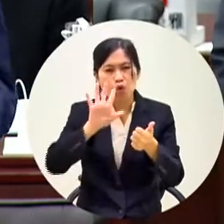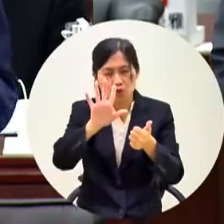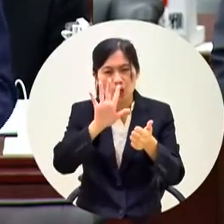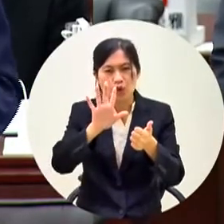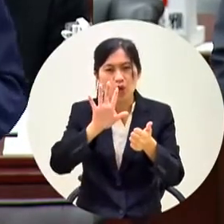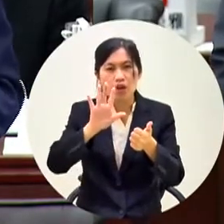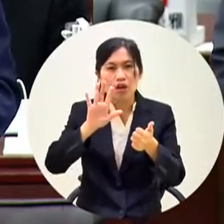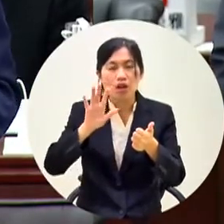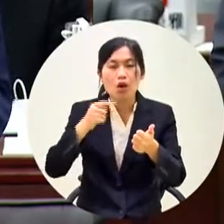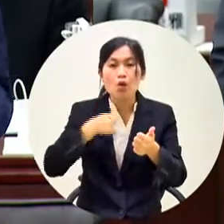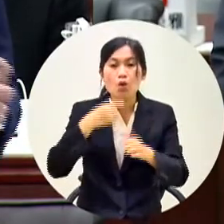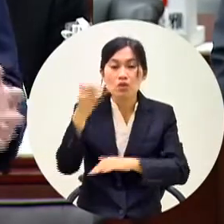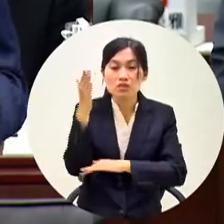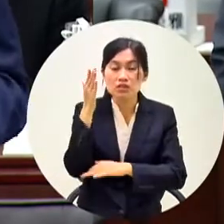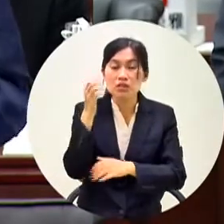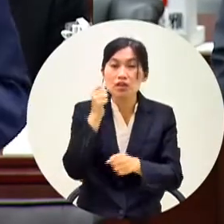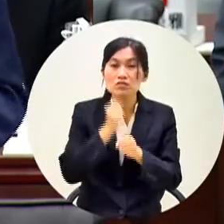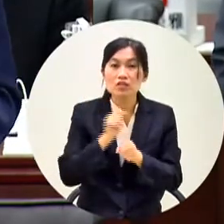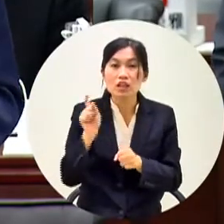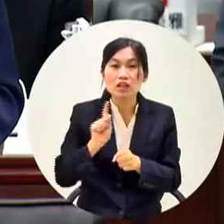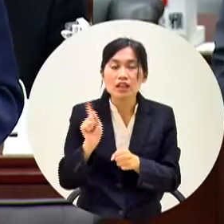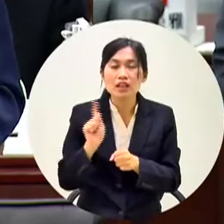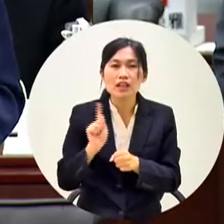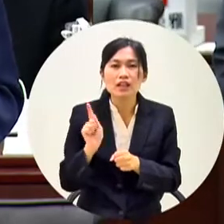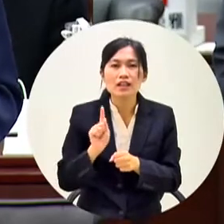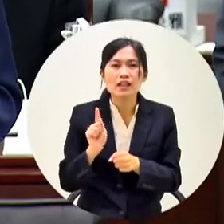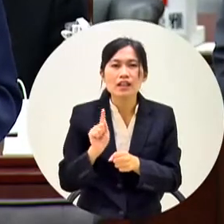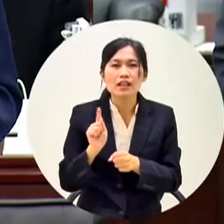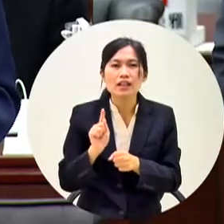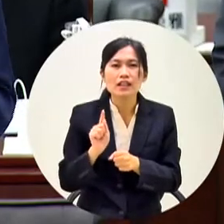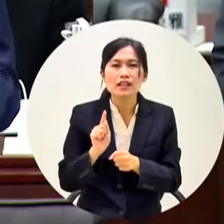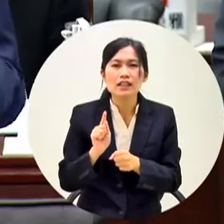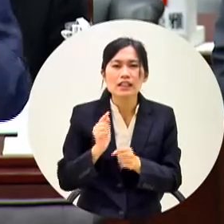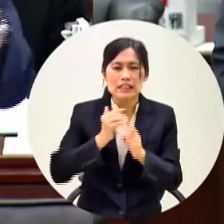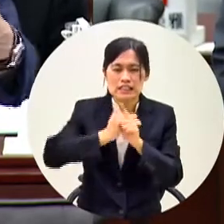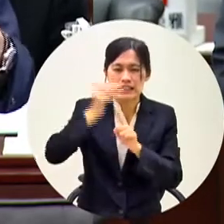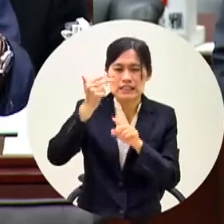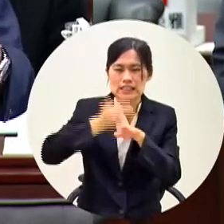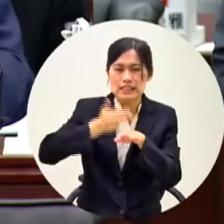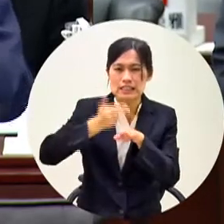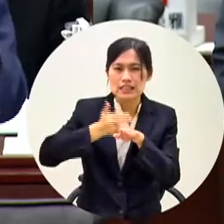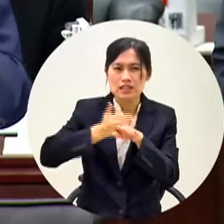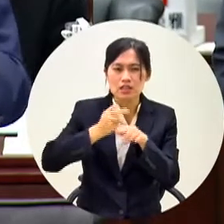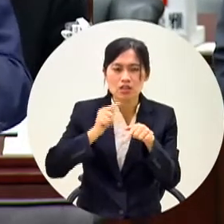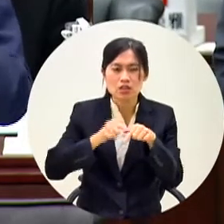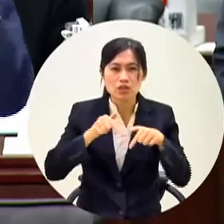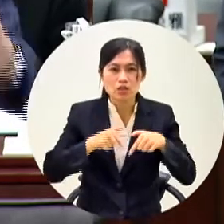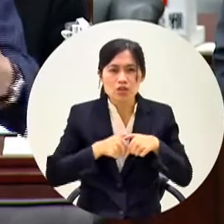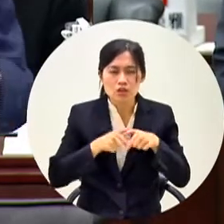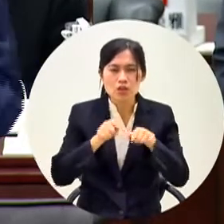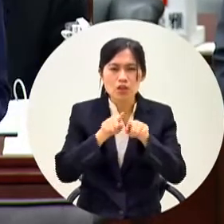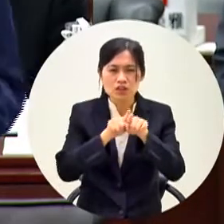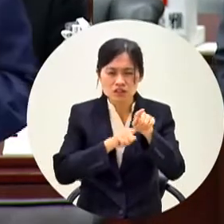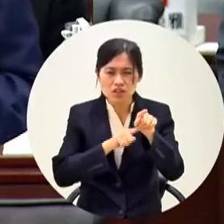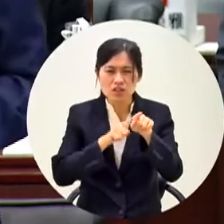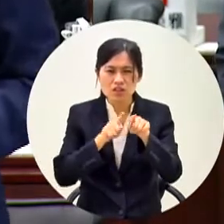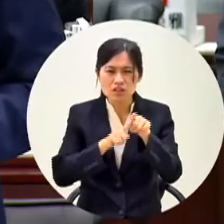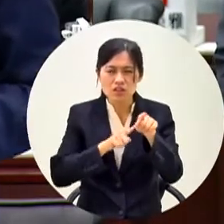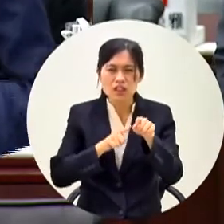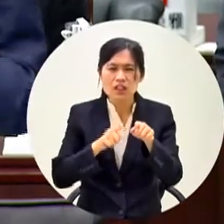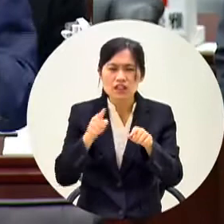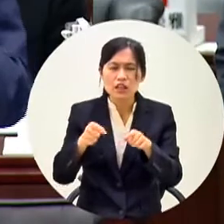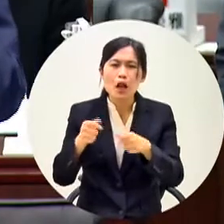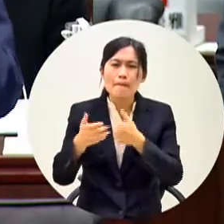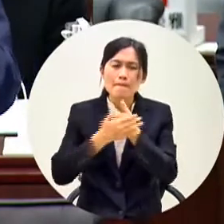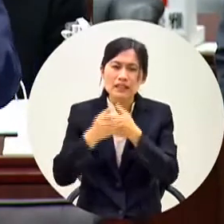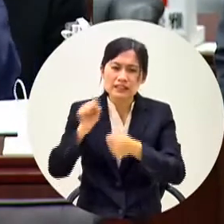政府包括在做的，包括咱的高阶制造中心，因为你还是要有差异化，在价格上你要增加你的附加价格，